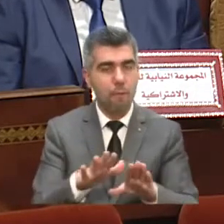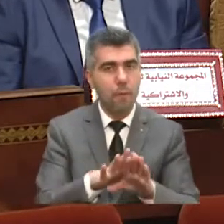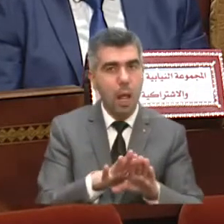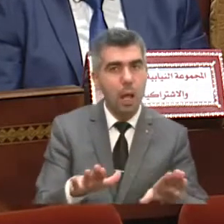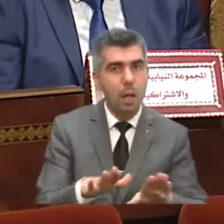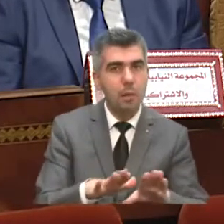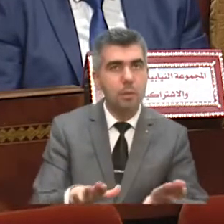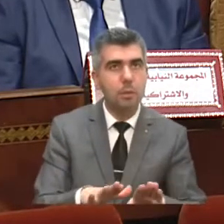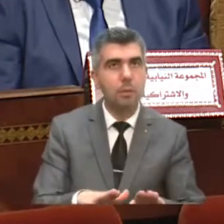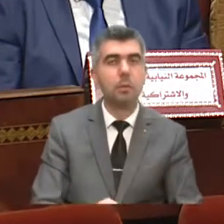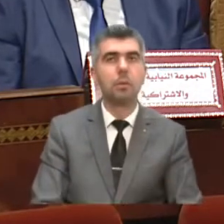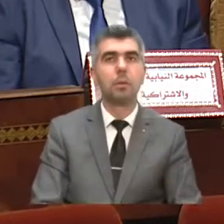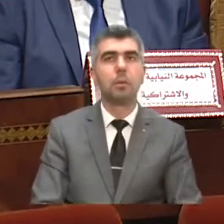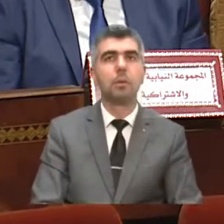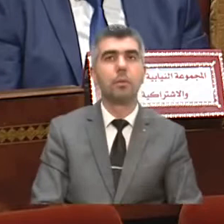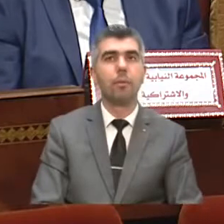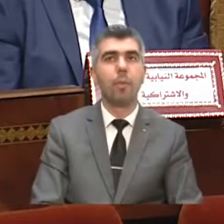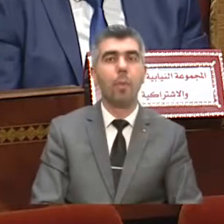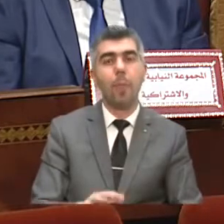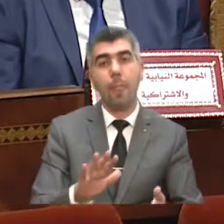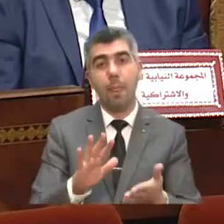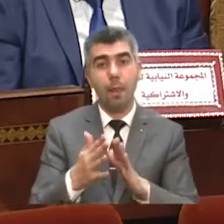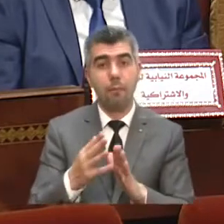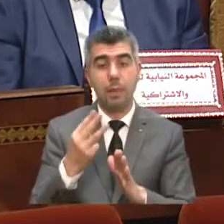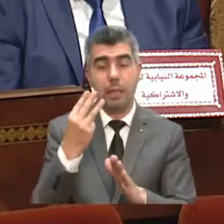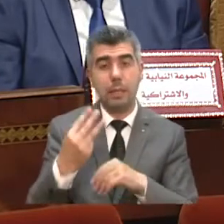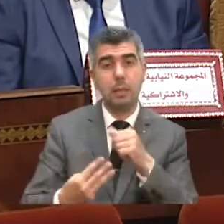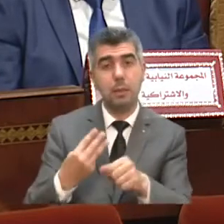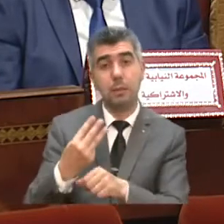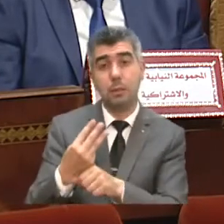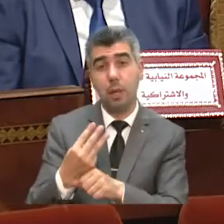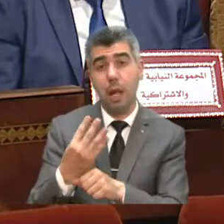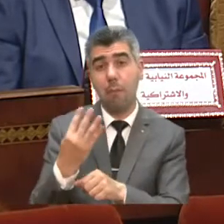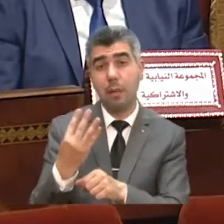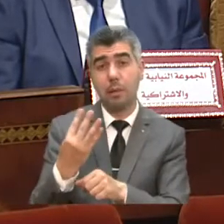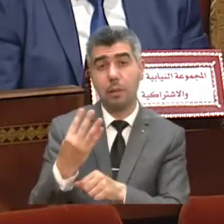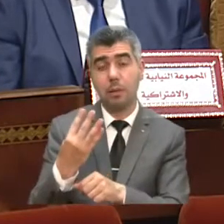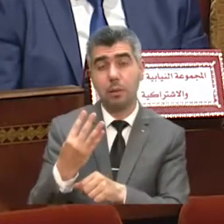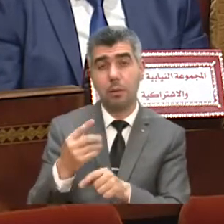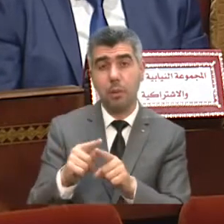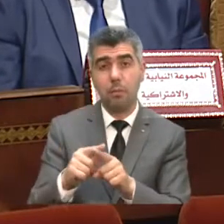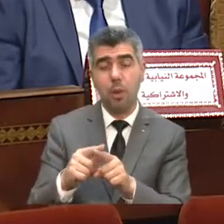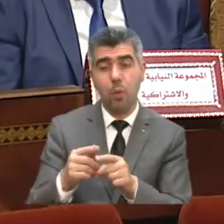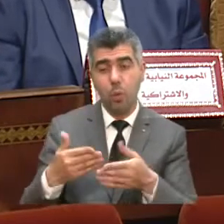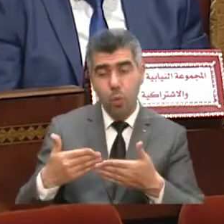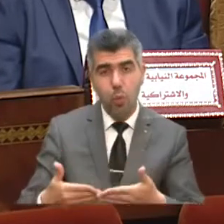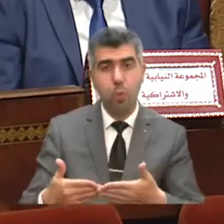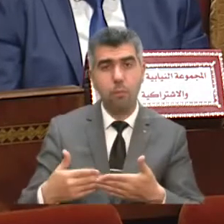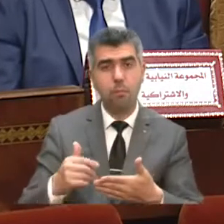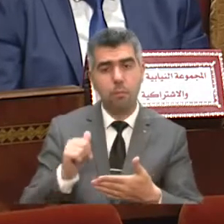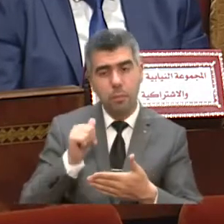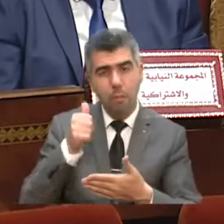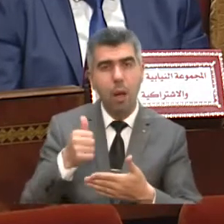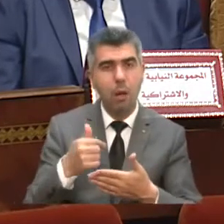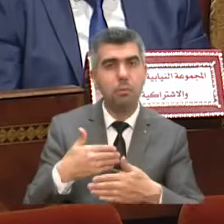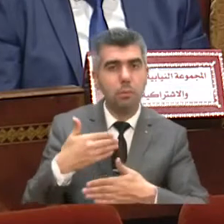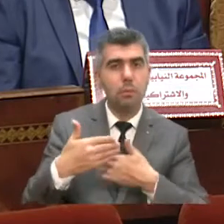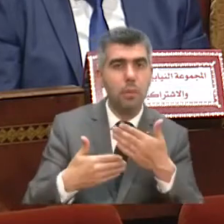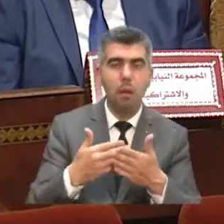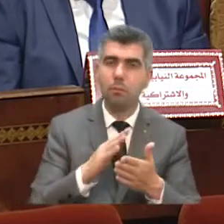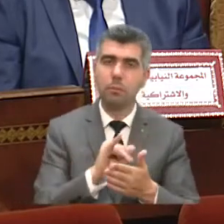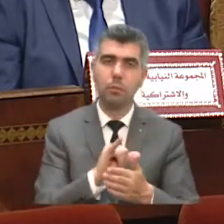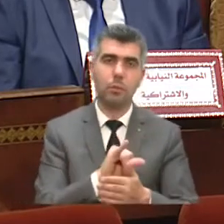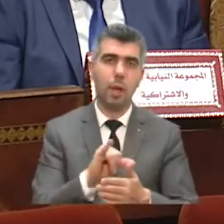العقارات، وهذه دابا أكثر من 3 ولا 4 سنين كنقولوا اليوم غدا الإعلان على الصفقة، وحتى حاجة ما كاين من هذا الشيء.